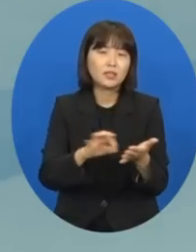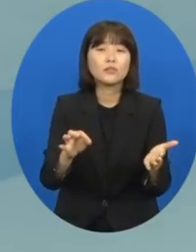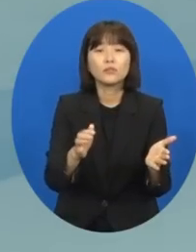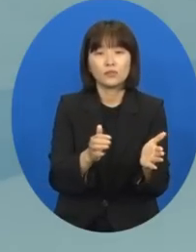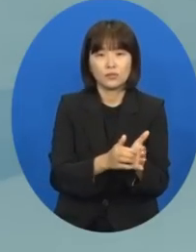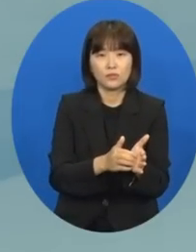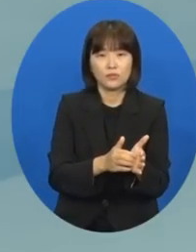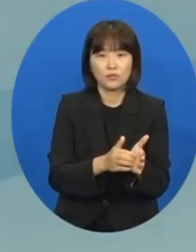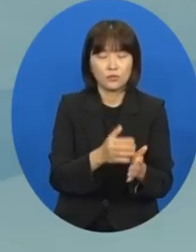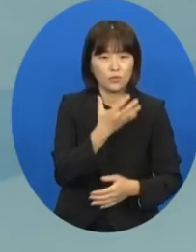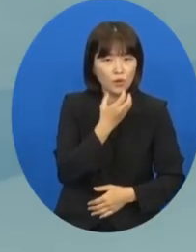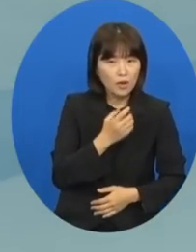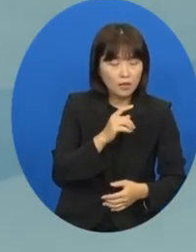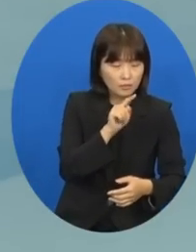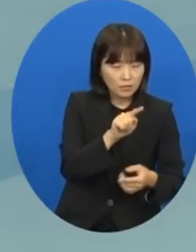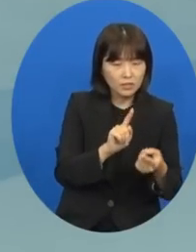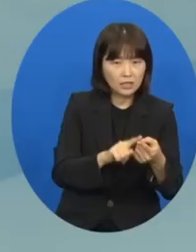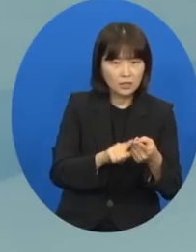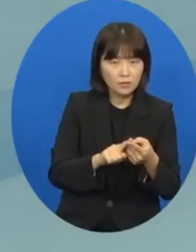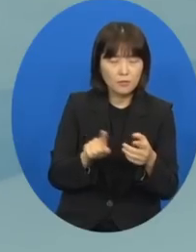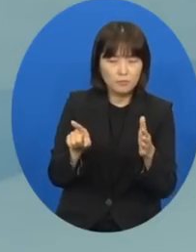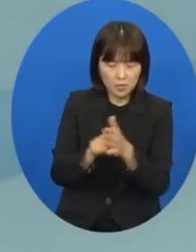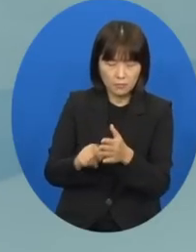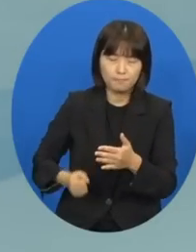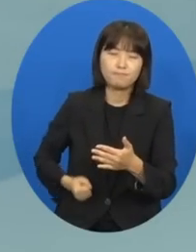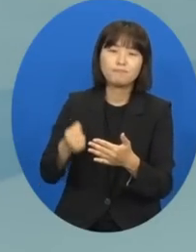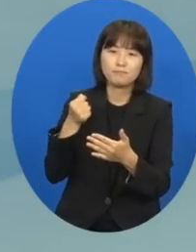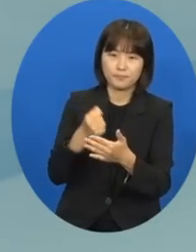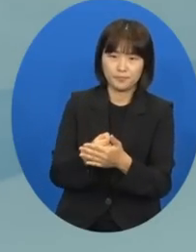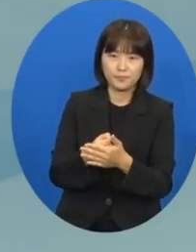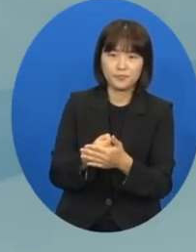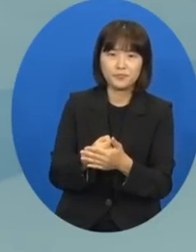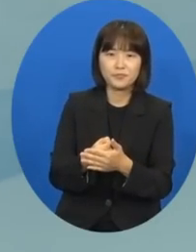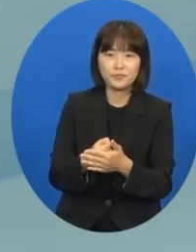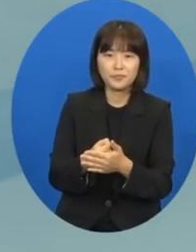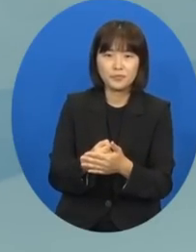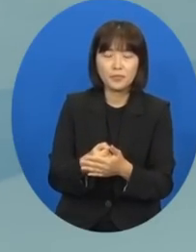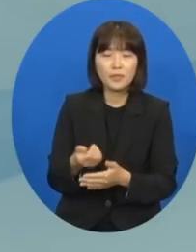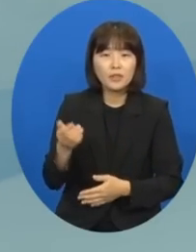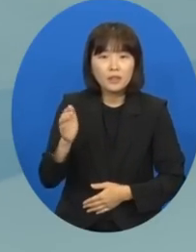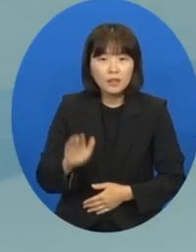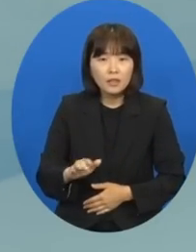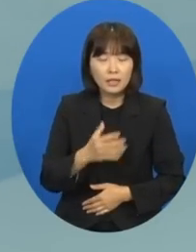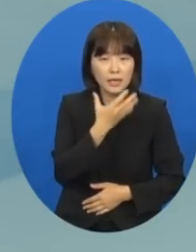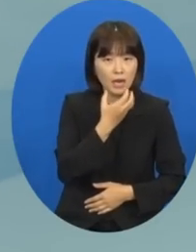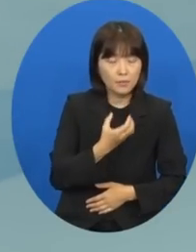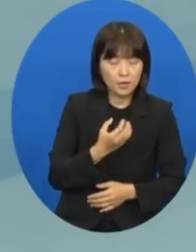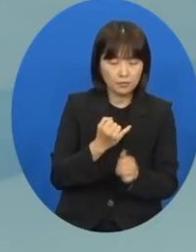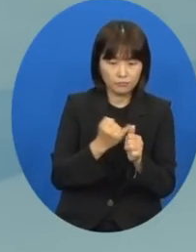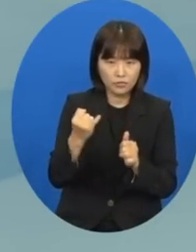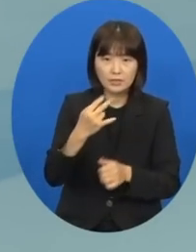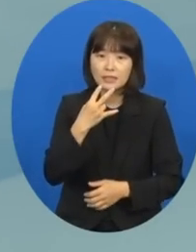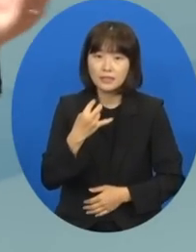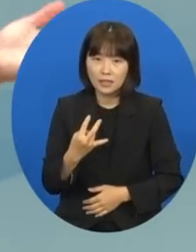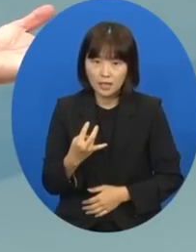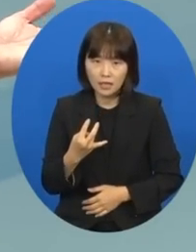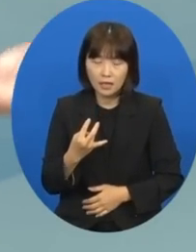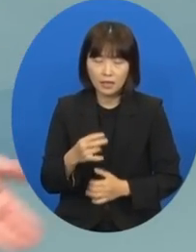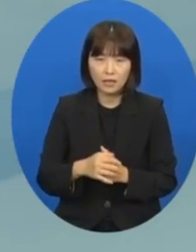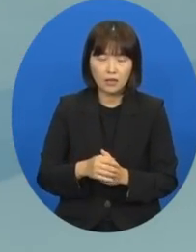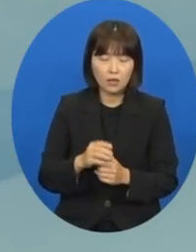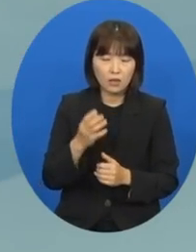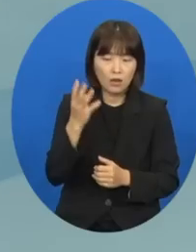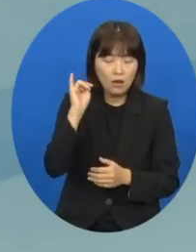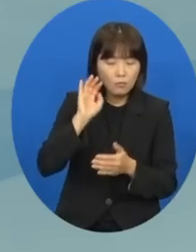그리고 아브라함은 그것을 믿기로 결정을 했지요. 그런데 그 아브라함의 아내 사례가 얼마 지나지